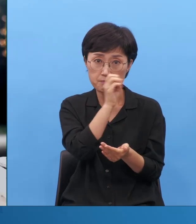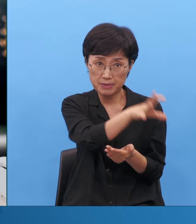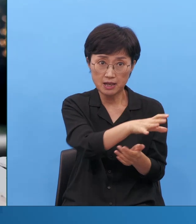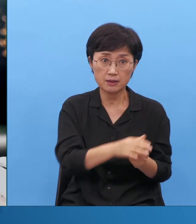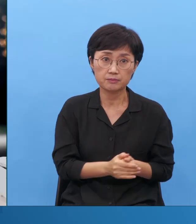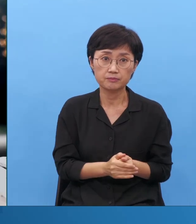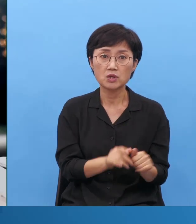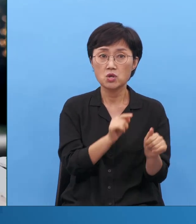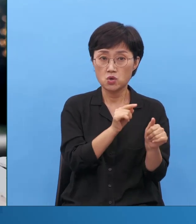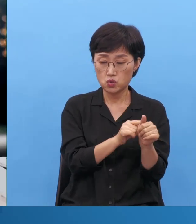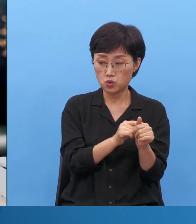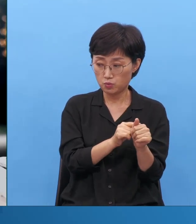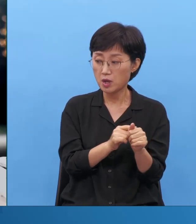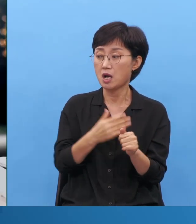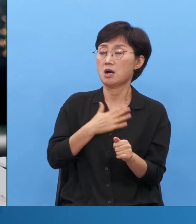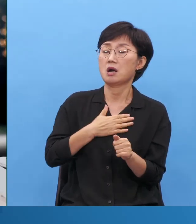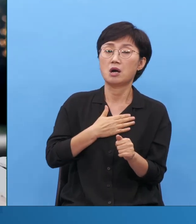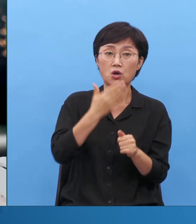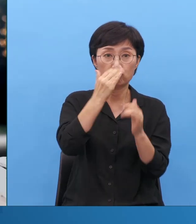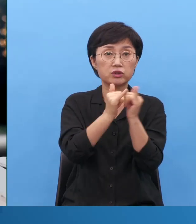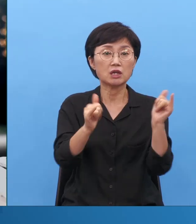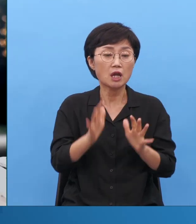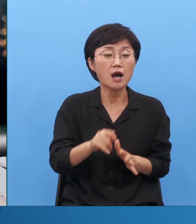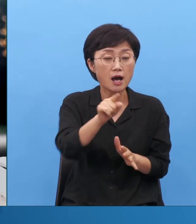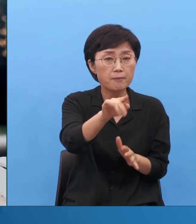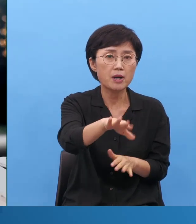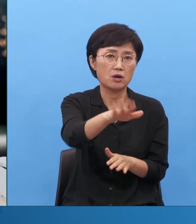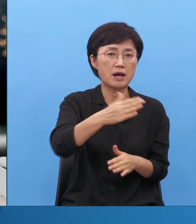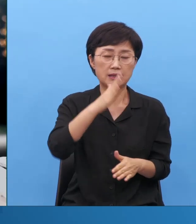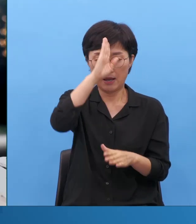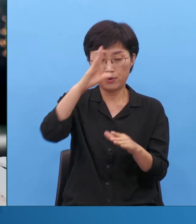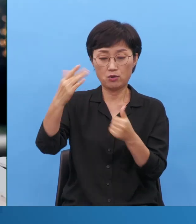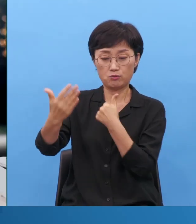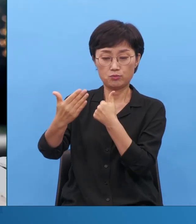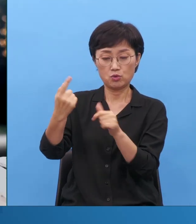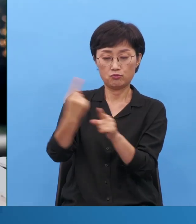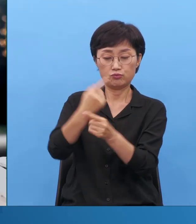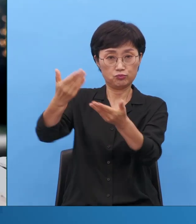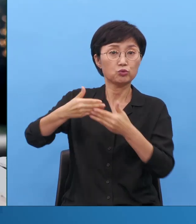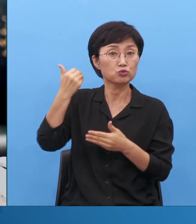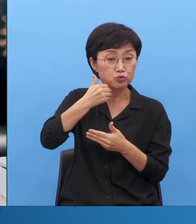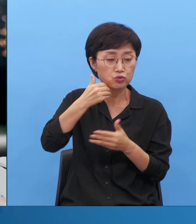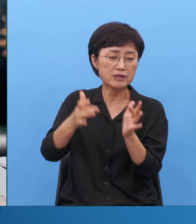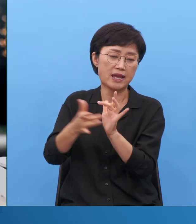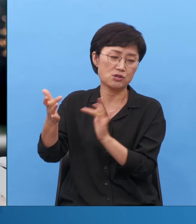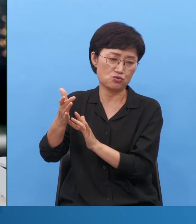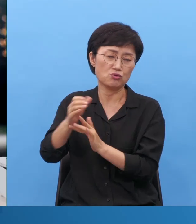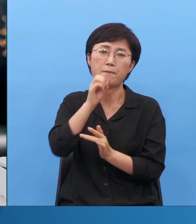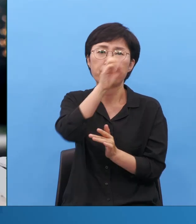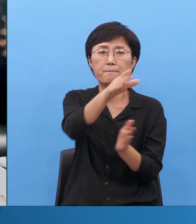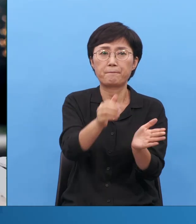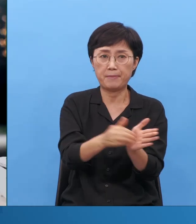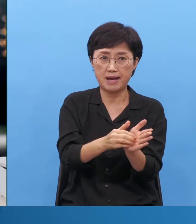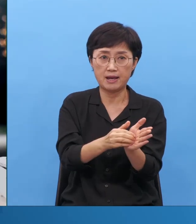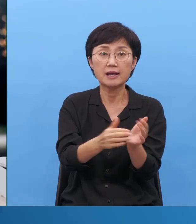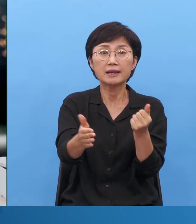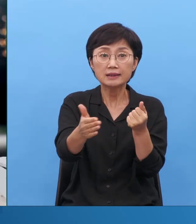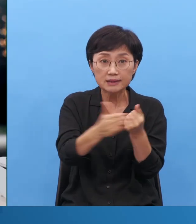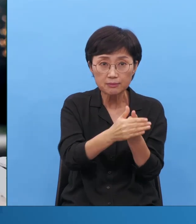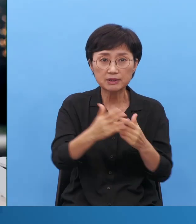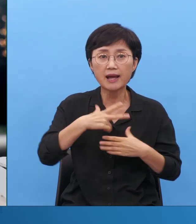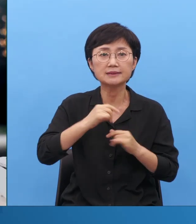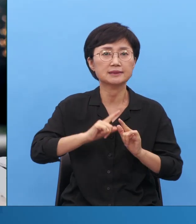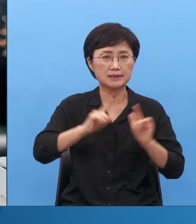하시니 그 사람이 유대인들에게 가서 자기를 고친 이는 예수라 하니라. 그러므로